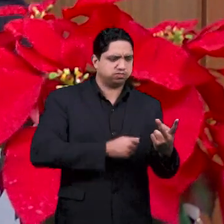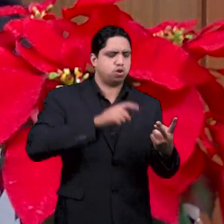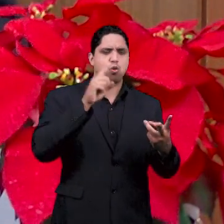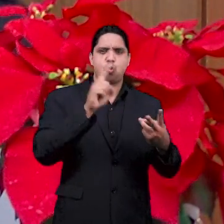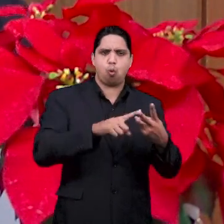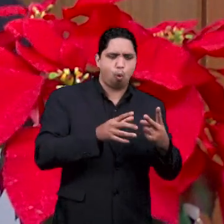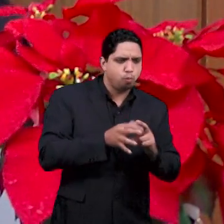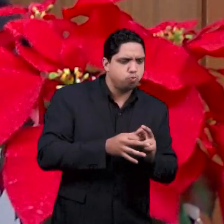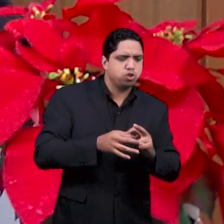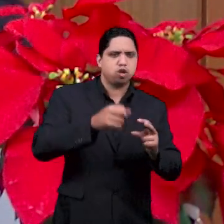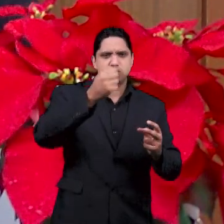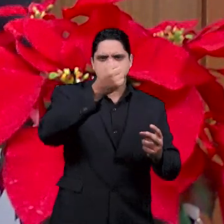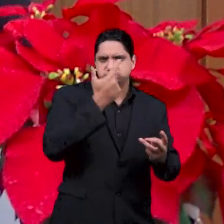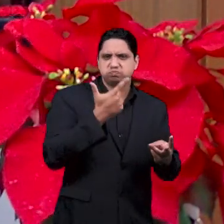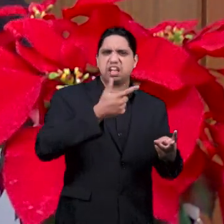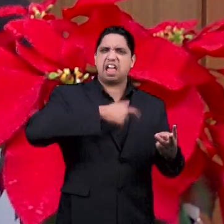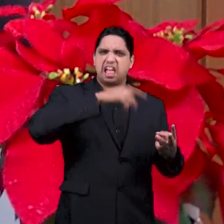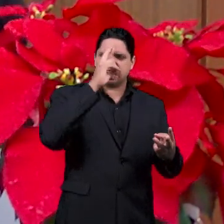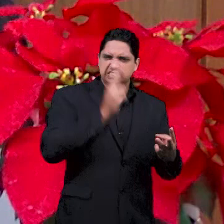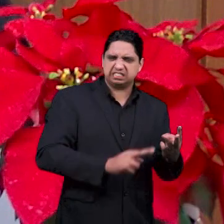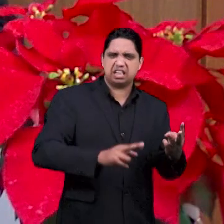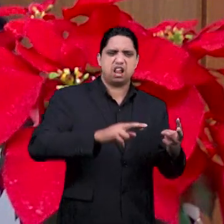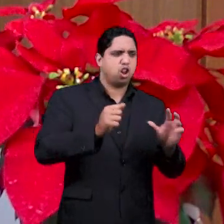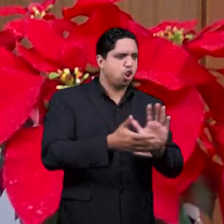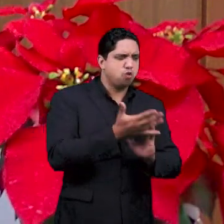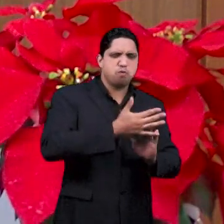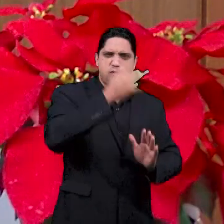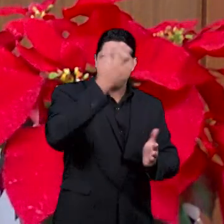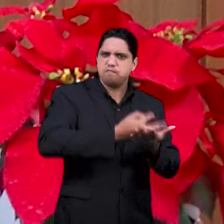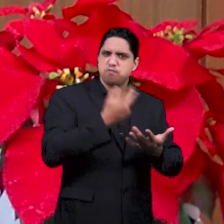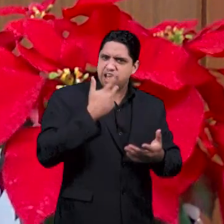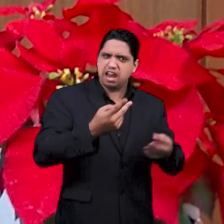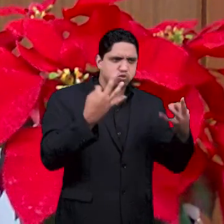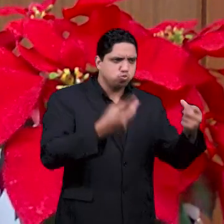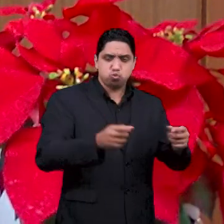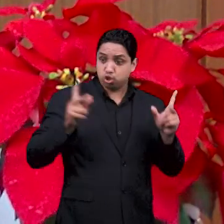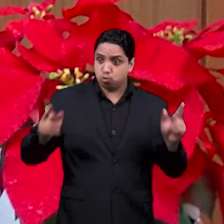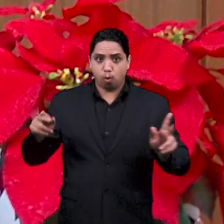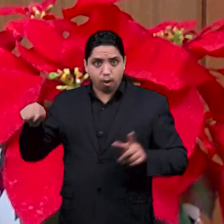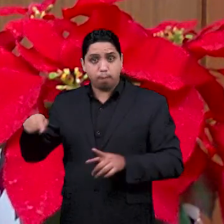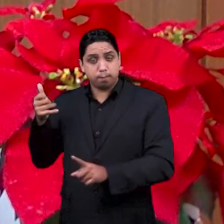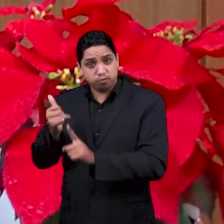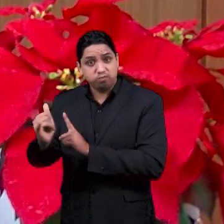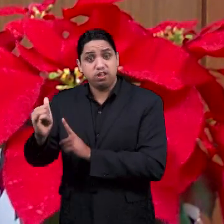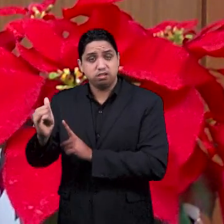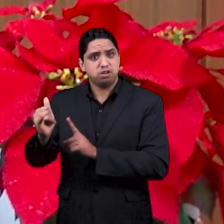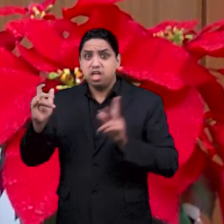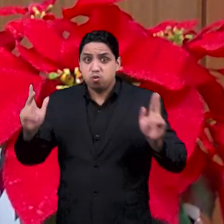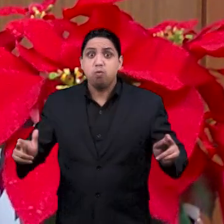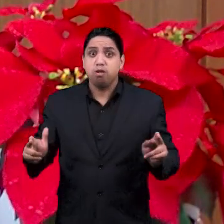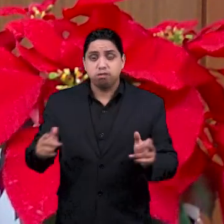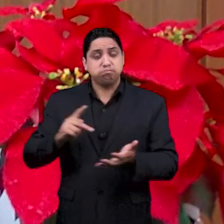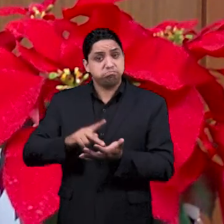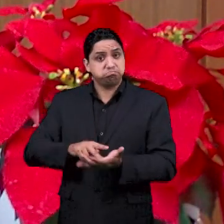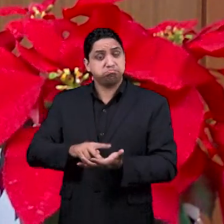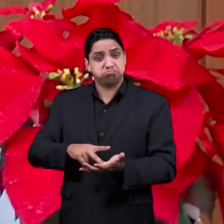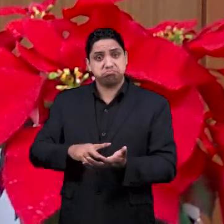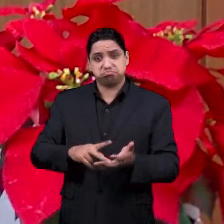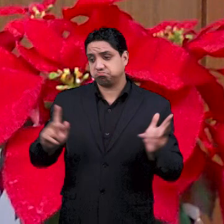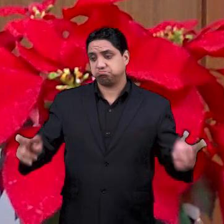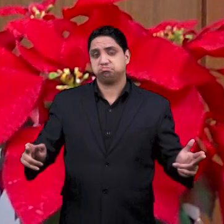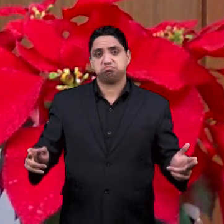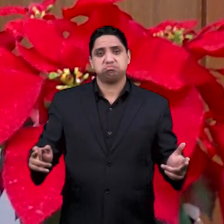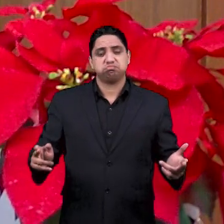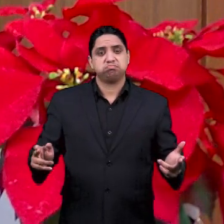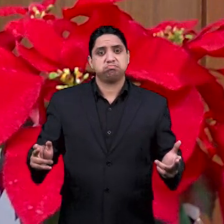о богодухновенности, говорит о вере, говорит о хвале. Они делают все то же самое, которое